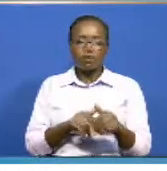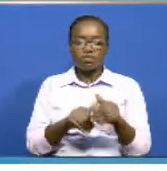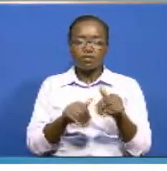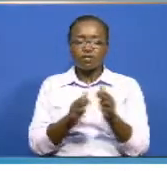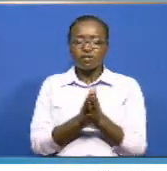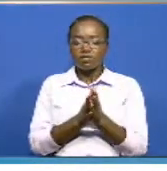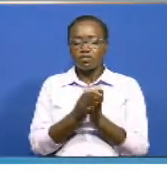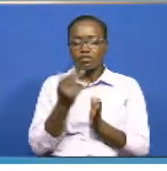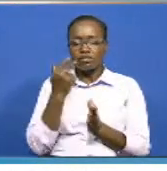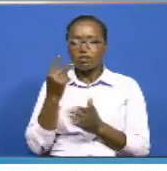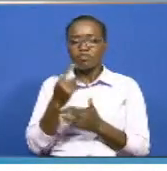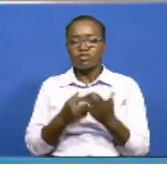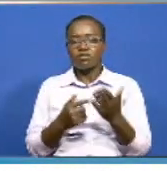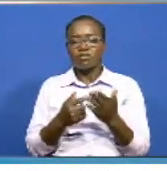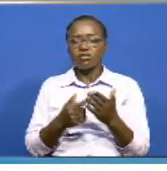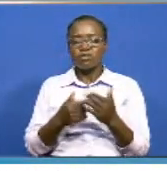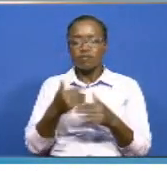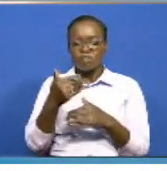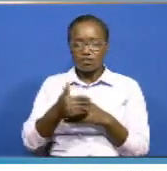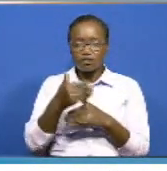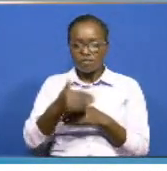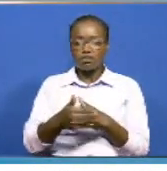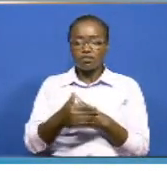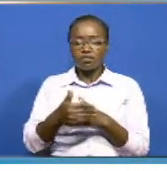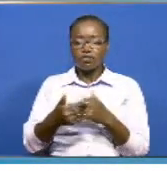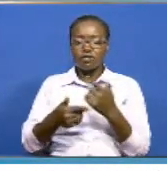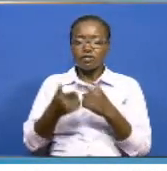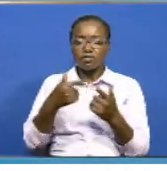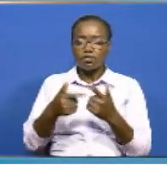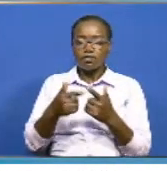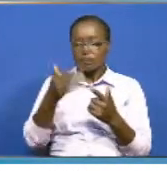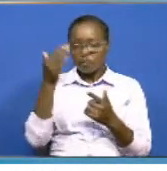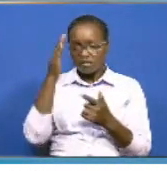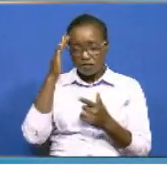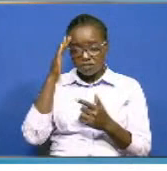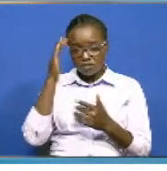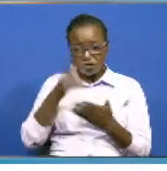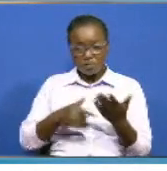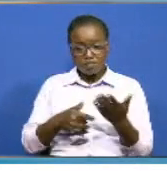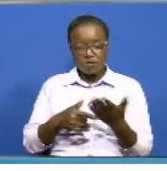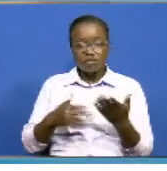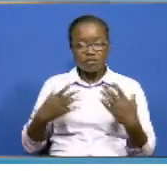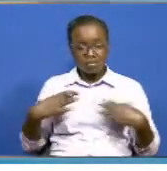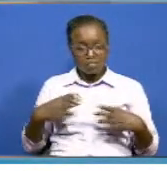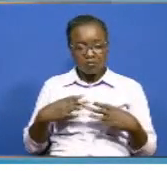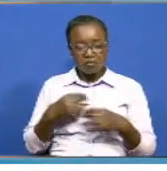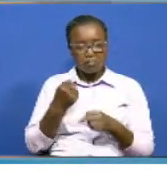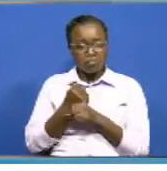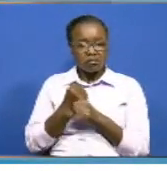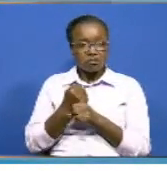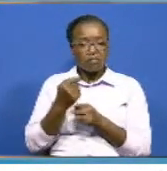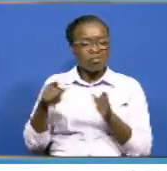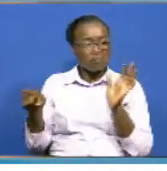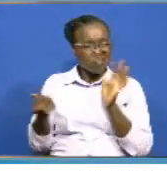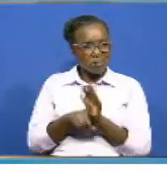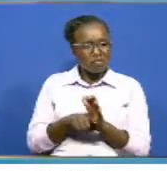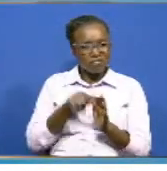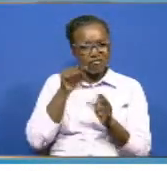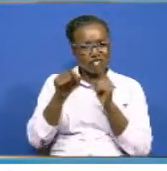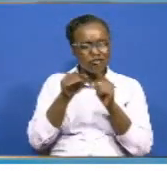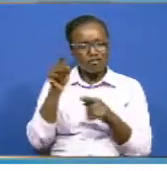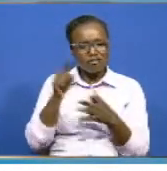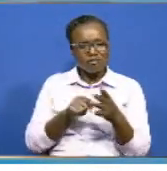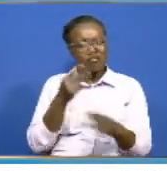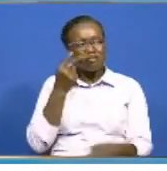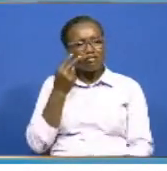tukajionea kwamba katika siku za hivi majuzi ni kwamba unasikia kwamba mtu ametekeleza kitendo fulani, na kile ambacho kinalaumiwa ni kwamba alikuwa